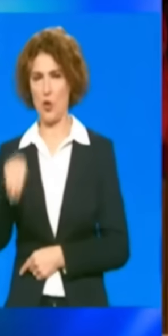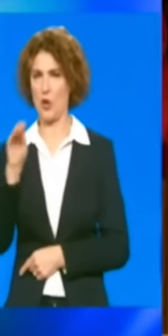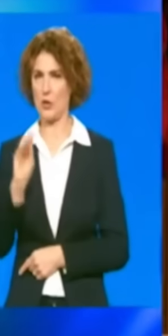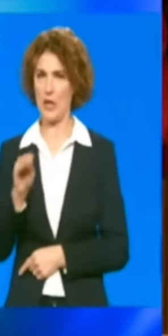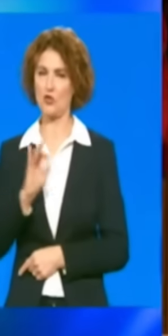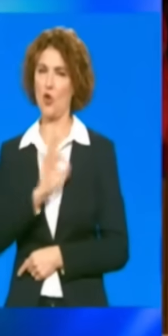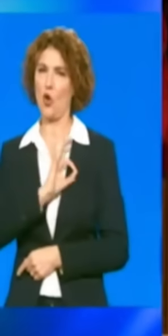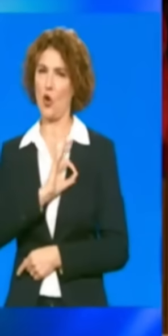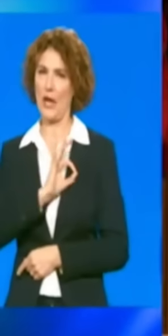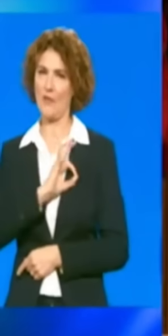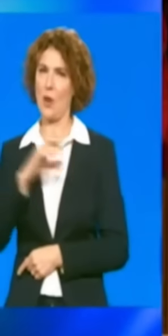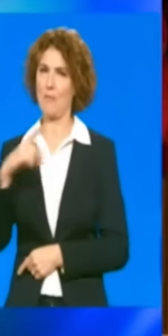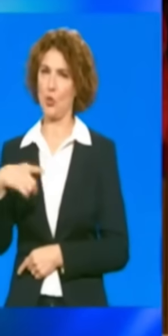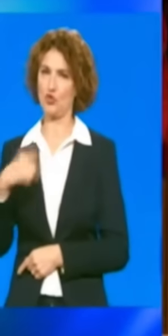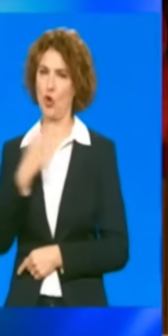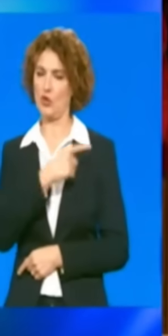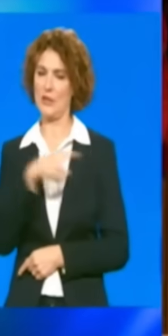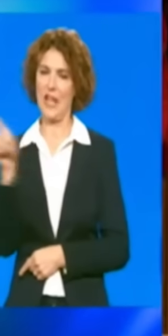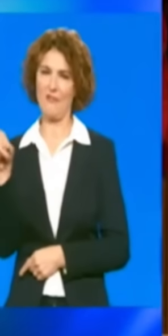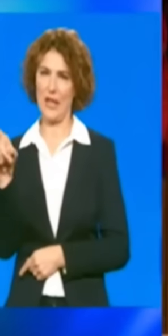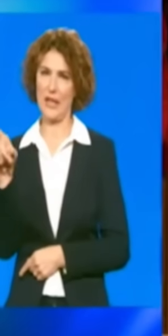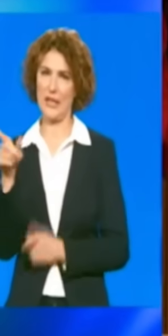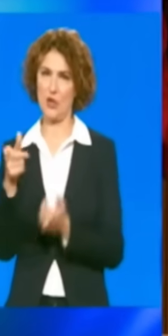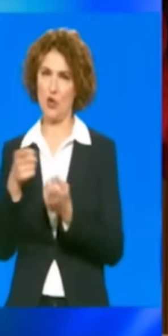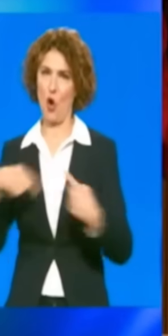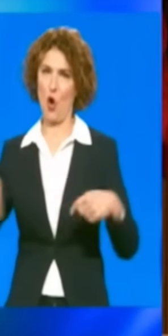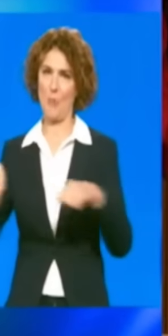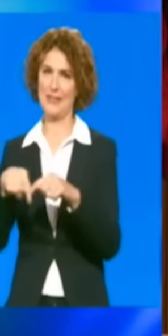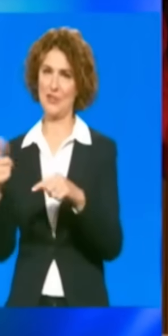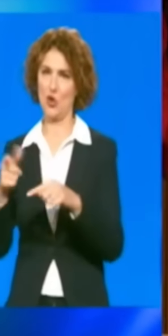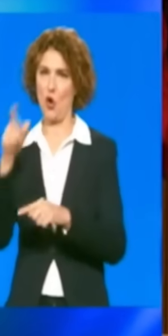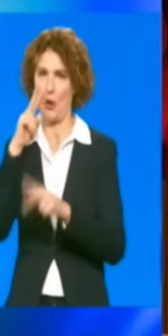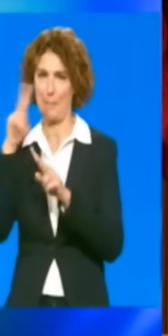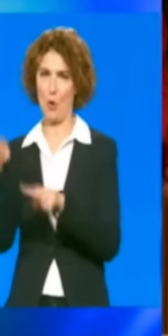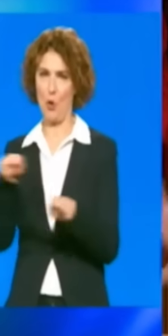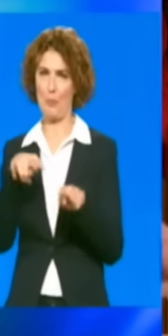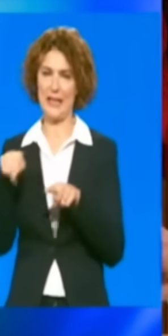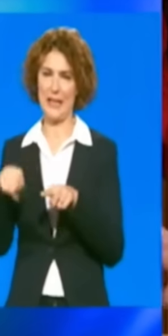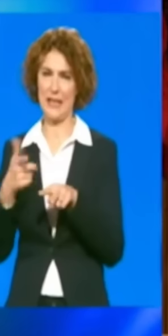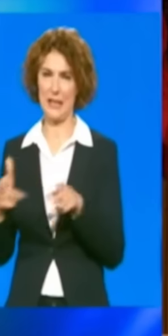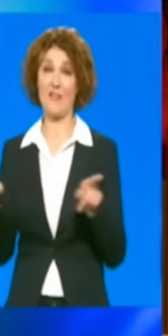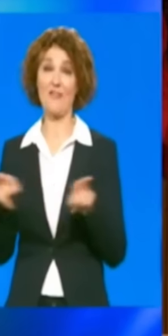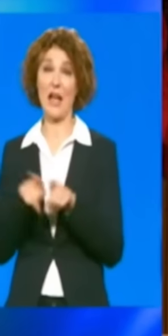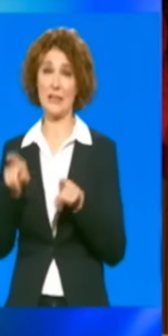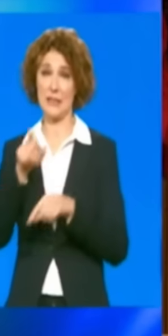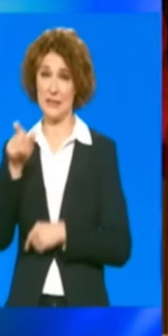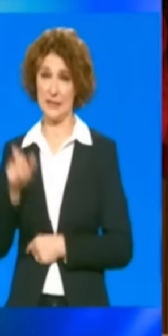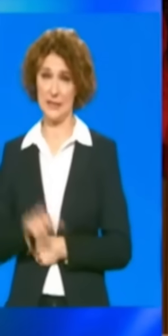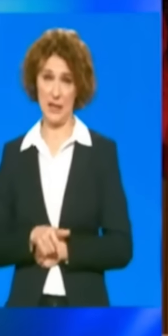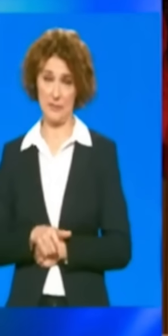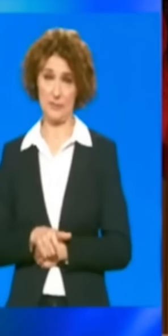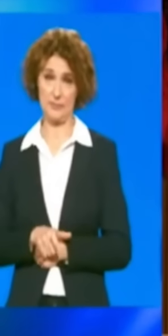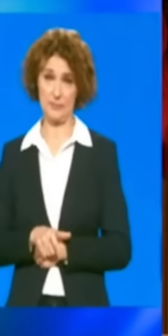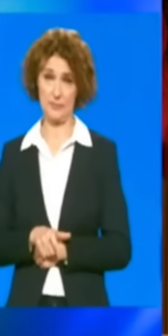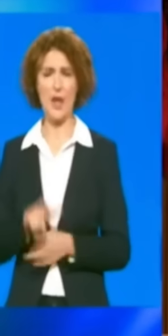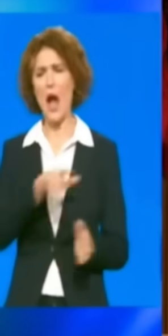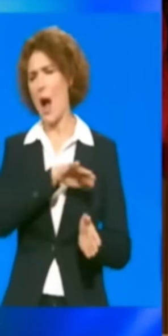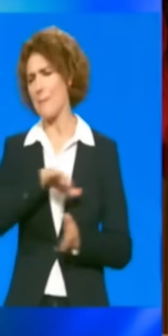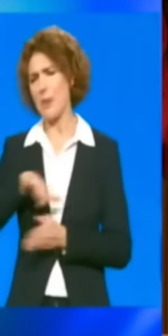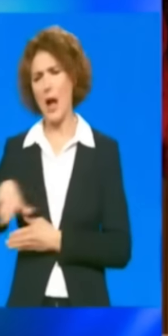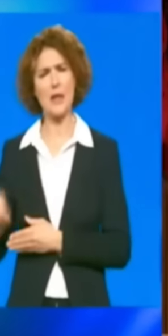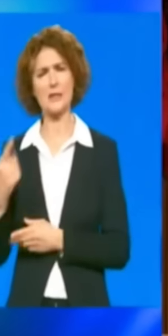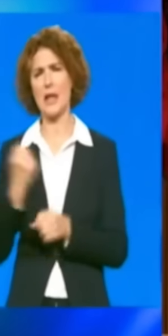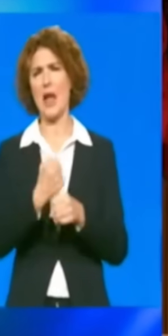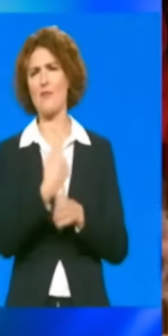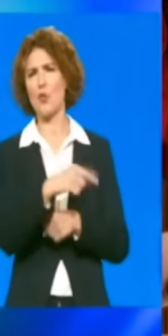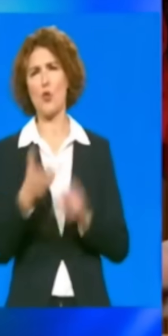Pozzolo venga deferito alla commissione garanzia e probiviri di Fratelli d'Italia indipendentemente dal lavoro che poi faranno le le le